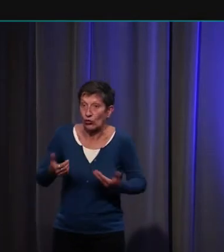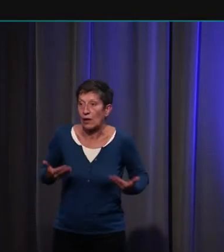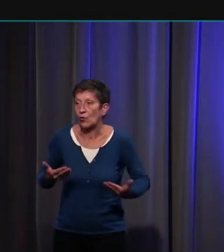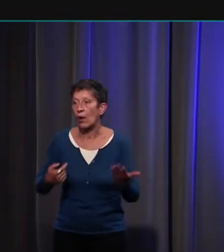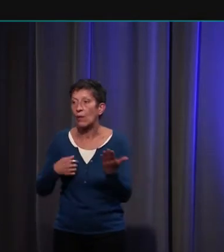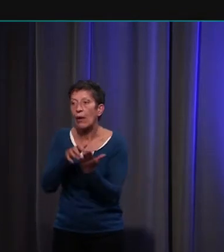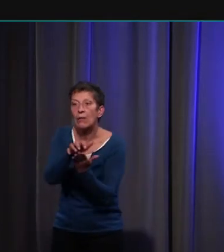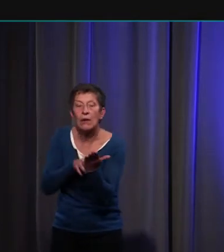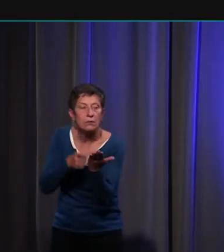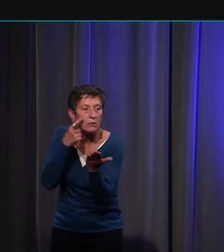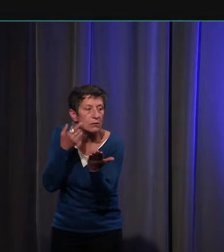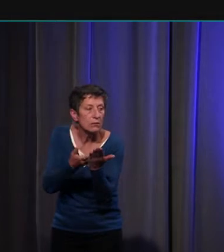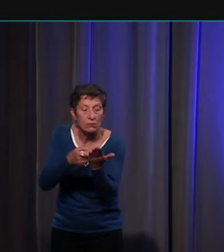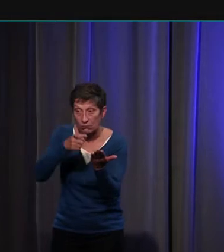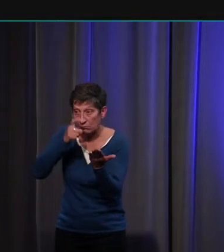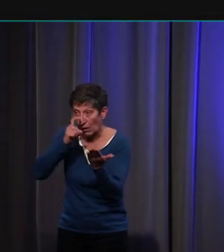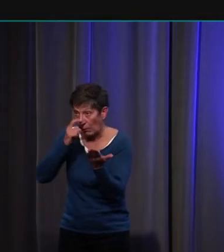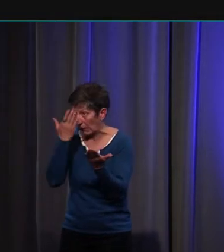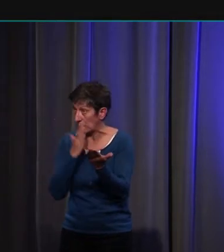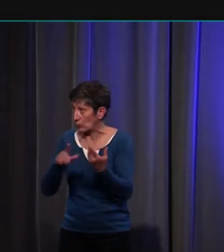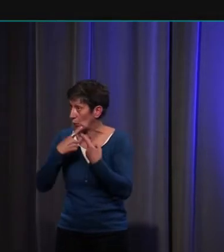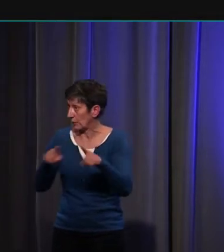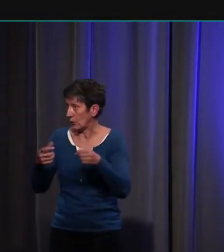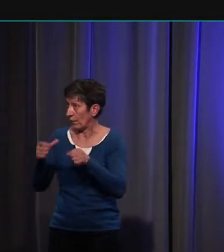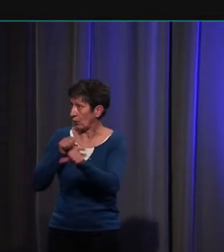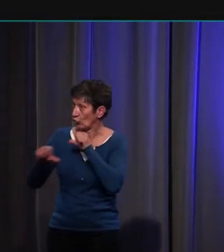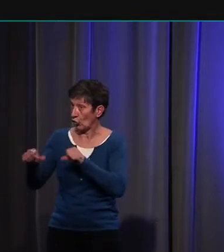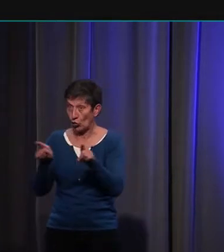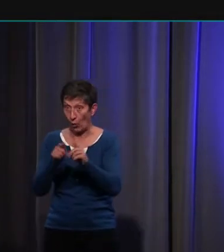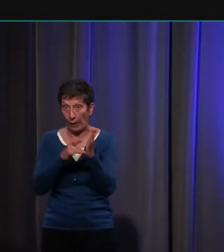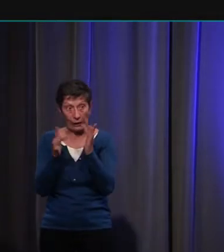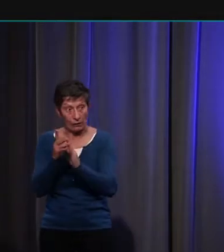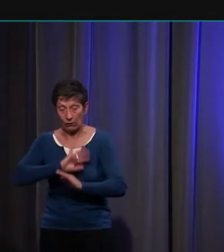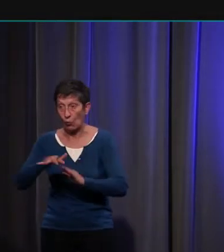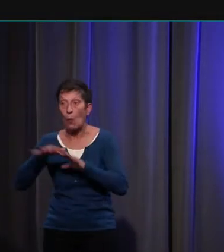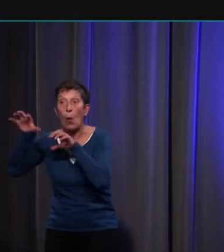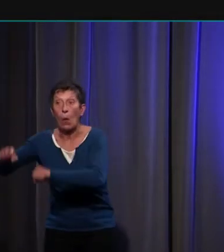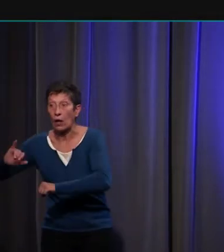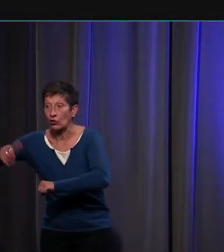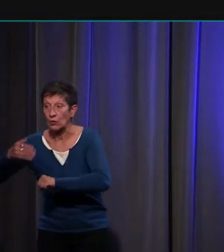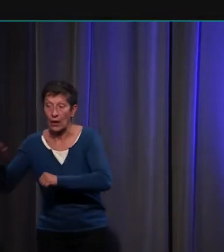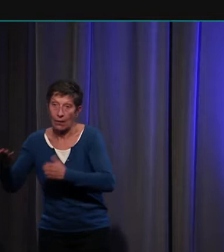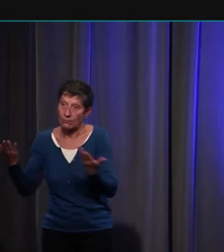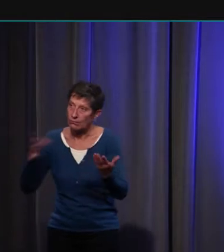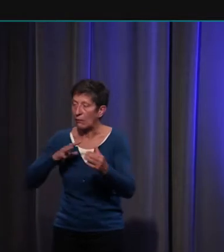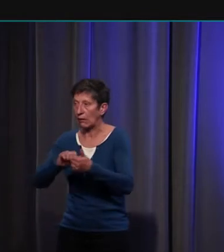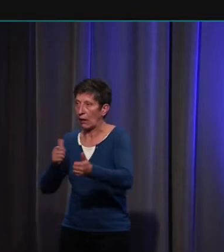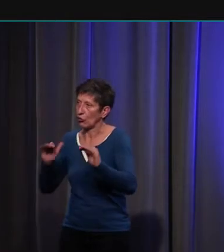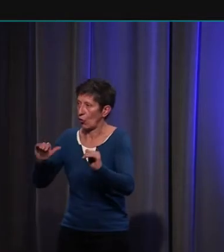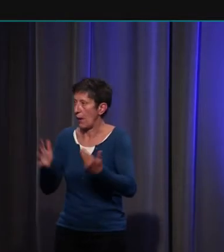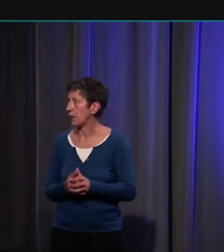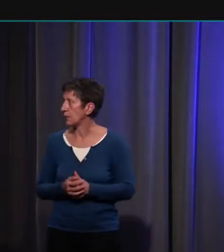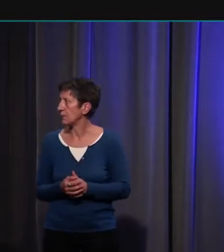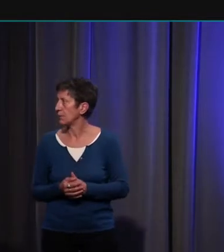les arabes n'ont pas eu du tout la même attitude de vengeance que les chrétiens à la conquête de jérusalem donc je pense qu'il ya un décalage par rapport aux femmes